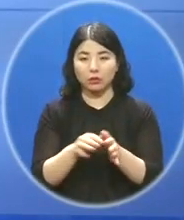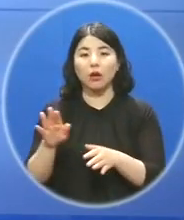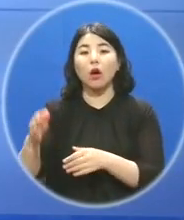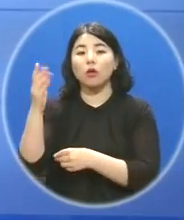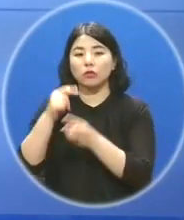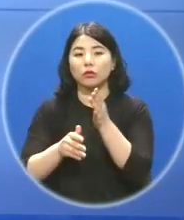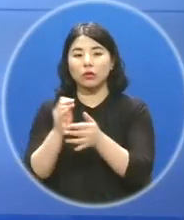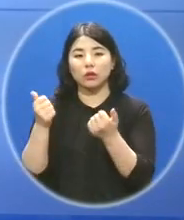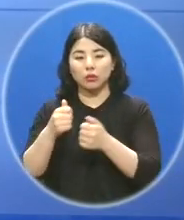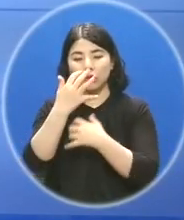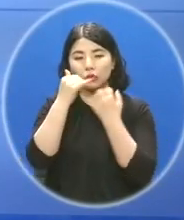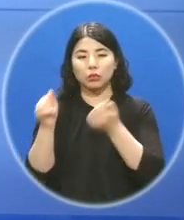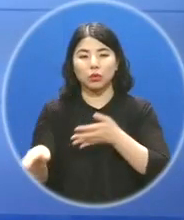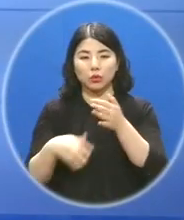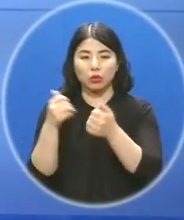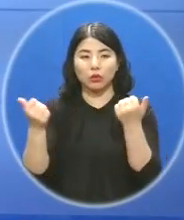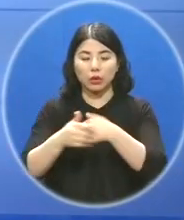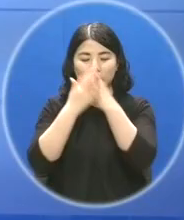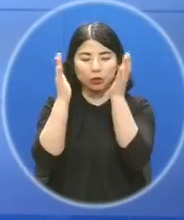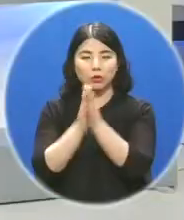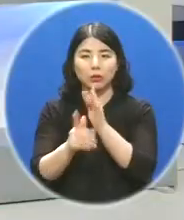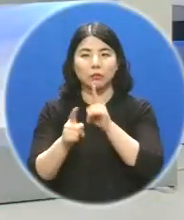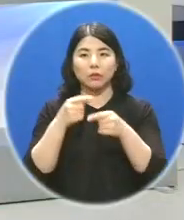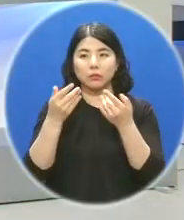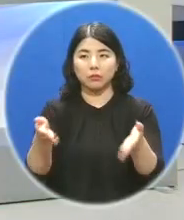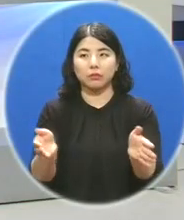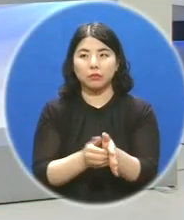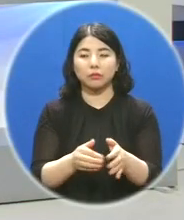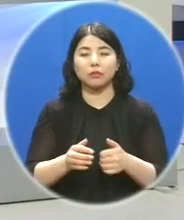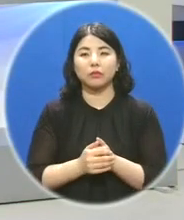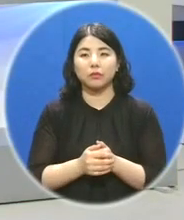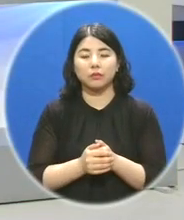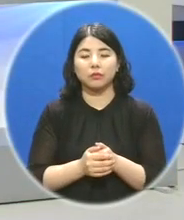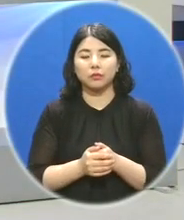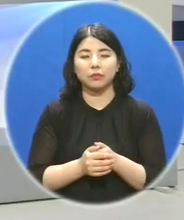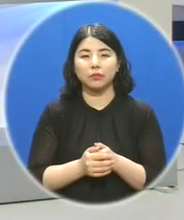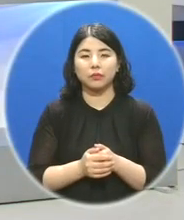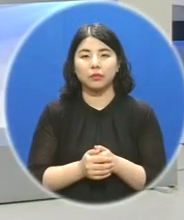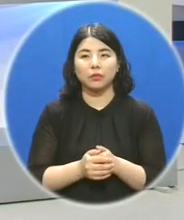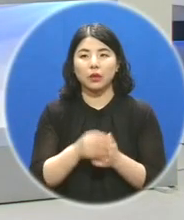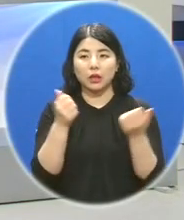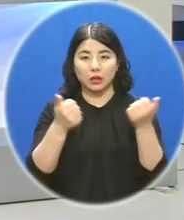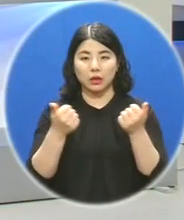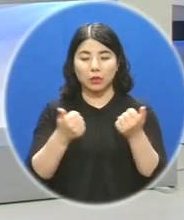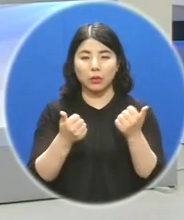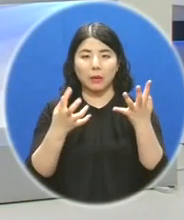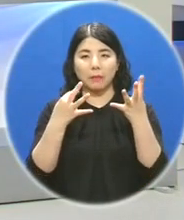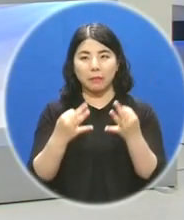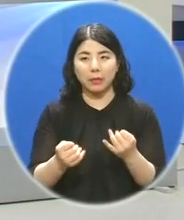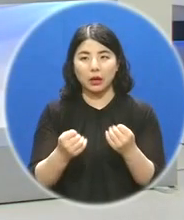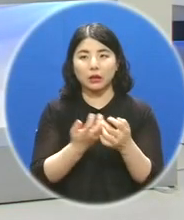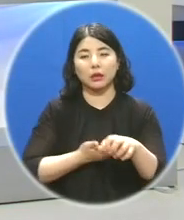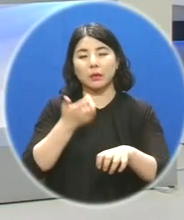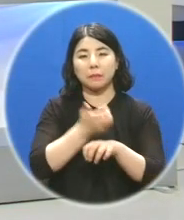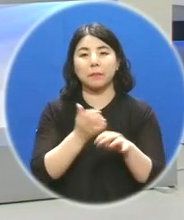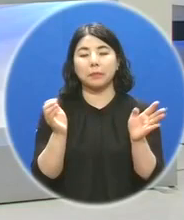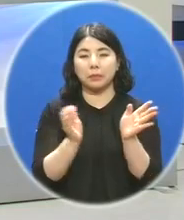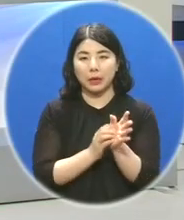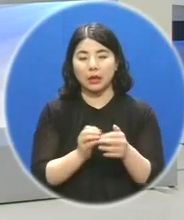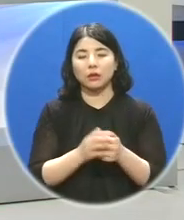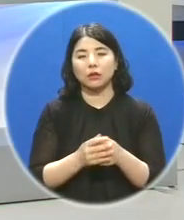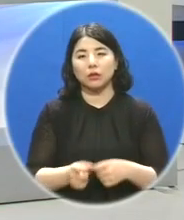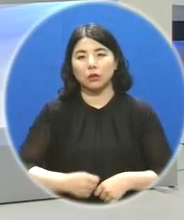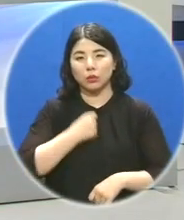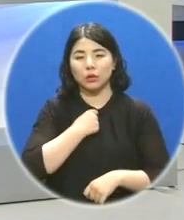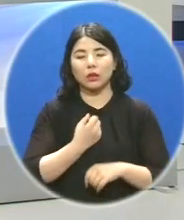있습니다. 저는 이제 청주시의회 네. 충북도의회를 이제 전체적으로 네, 네. 다 말씀드리고 네, 말씀하시죠. 네. 그래서 좀 저희 의회가 이제 그 많은 것들을 좀 개혁해 냈습니다. 네. 그